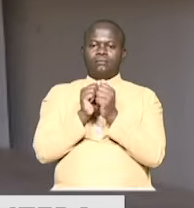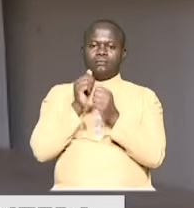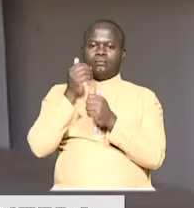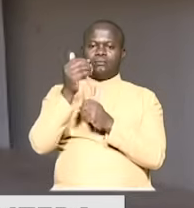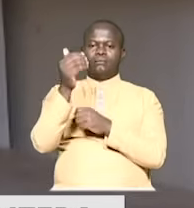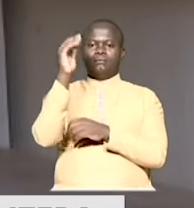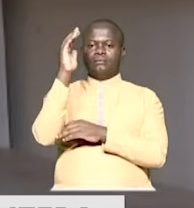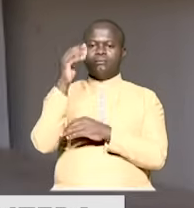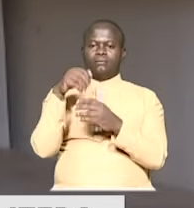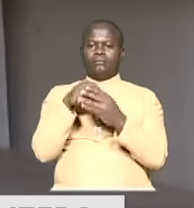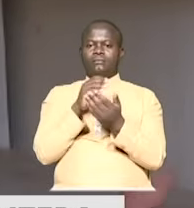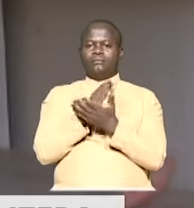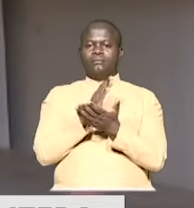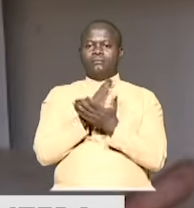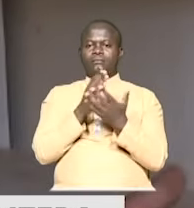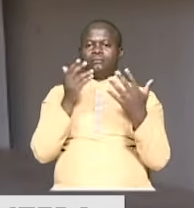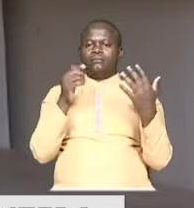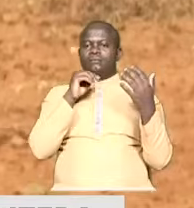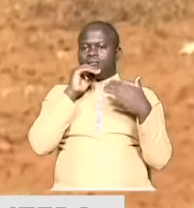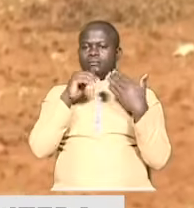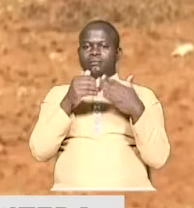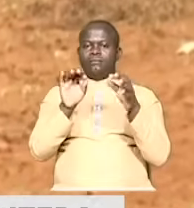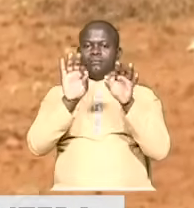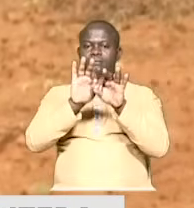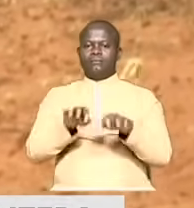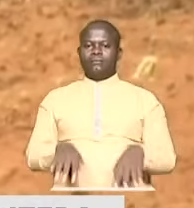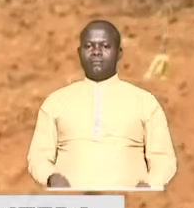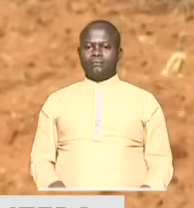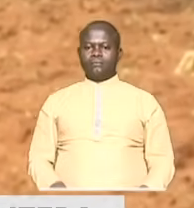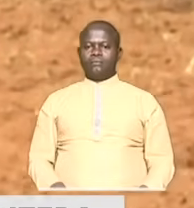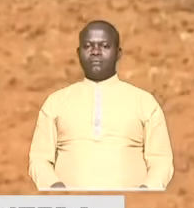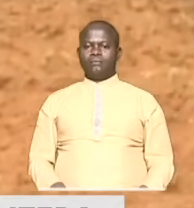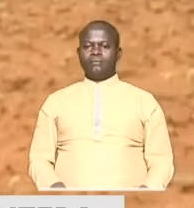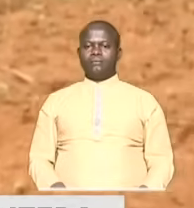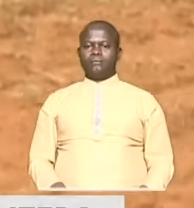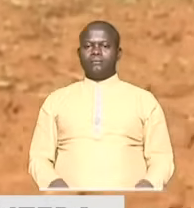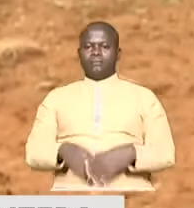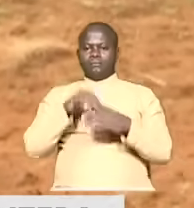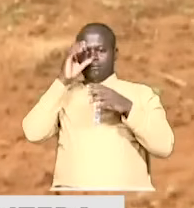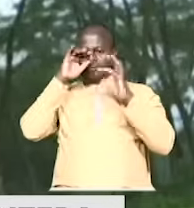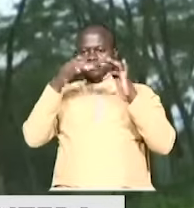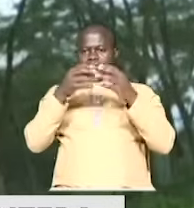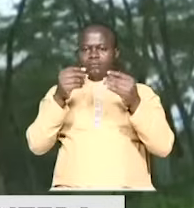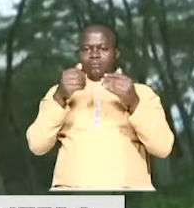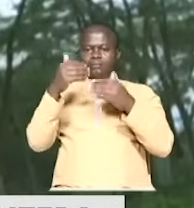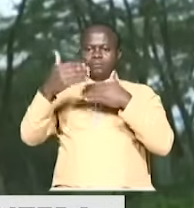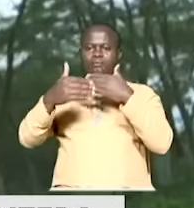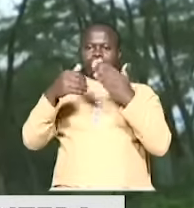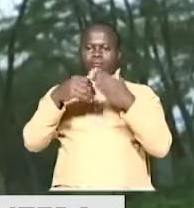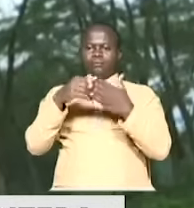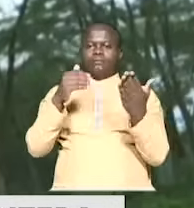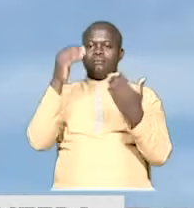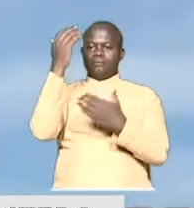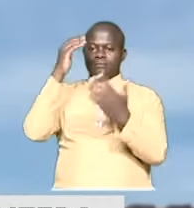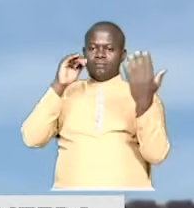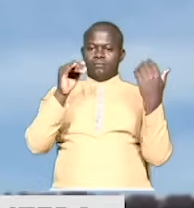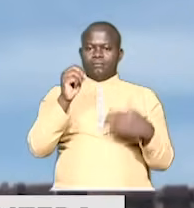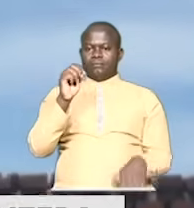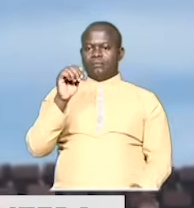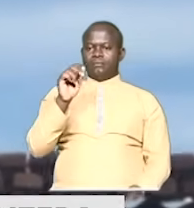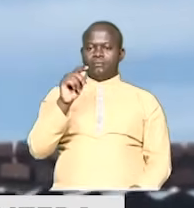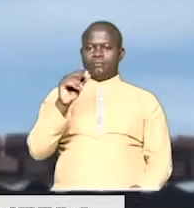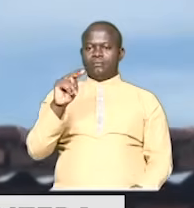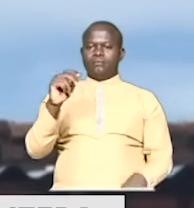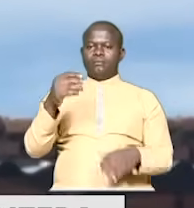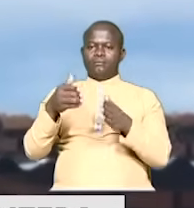igiti mu by'ukuri nta kikiraho ngo ntacyo kimara. Mu gushaka umuti w'iki kibazo, hashize icyumweru mu nkengero z'ishyamba ry'ibiti by'imikinga bikikije